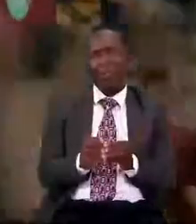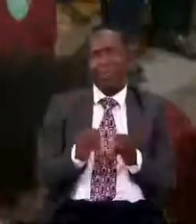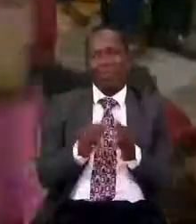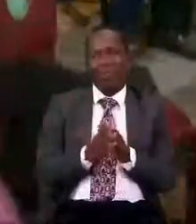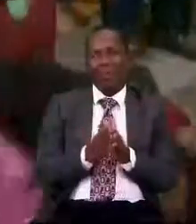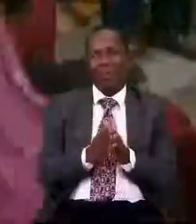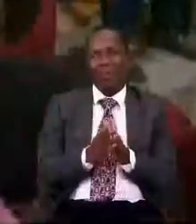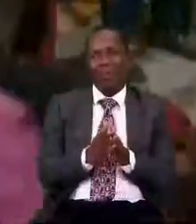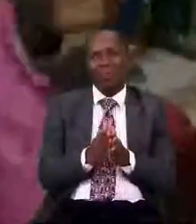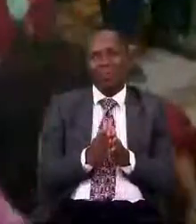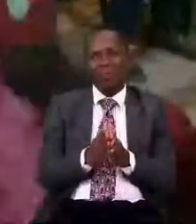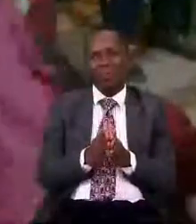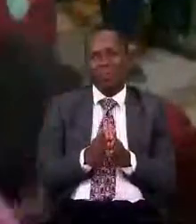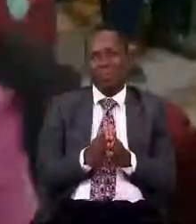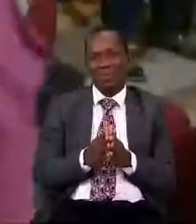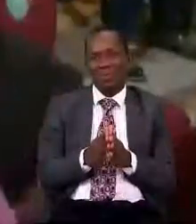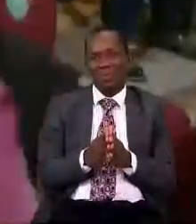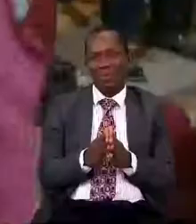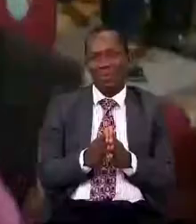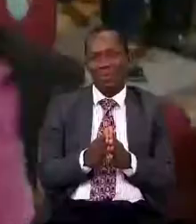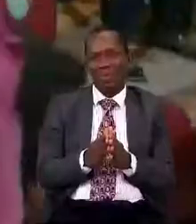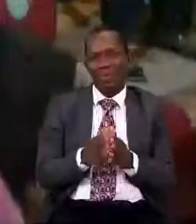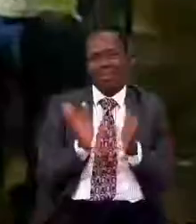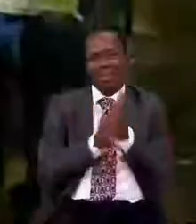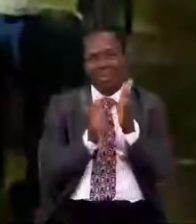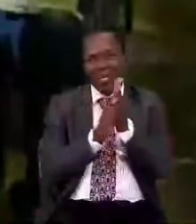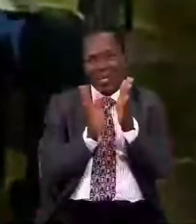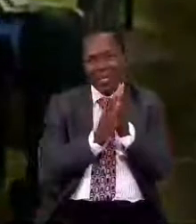Faites un banc pour le Seigneur Jésus-Christ.